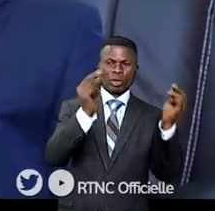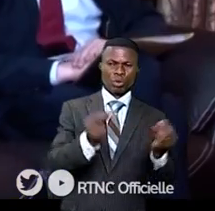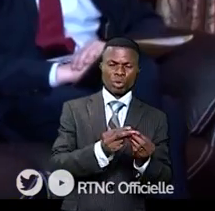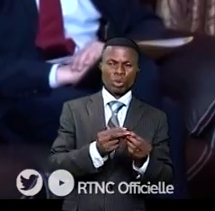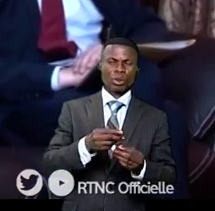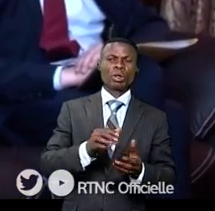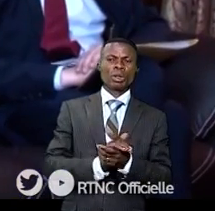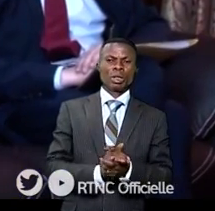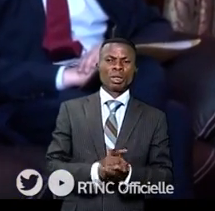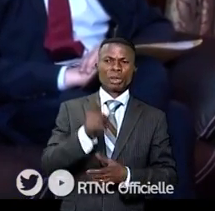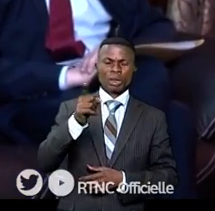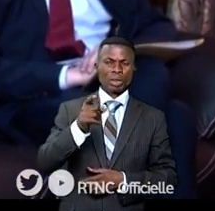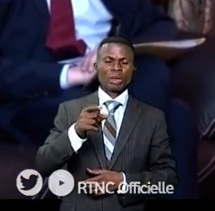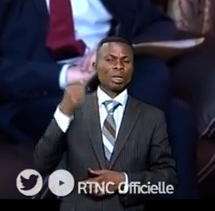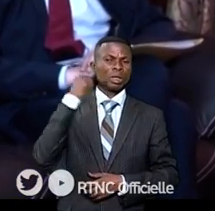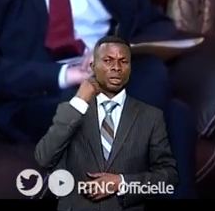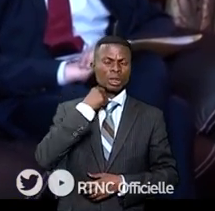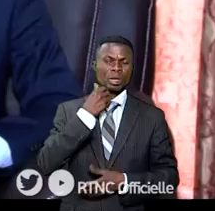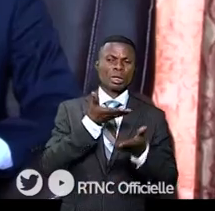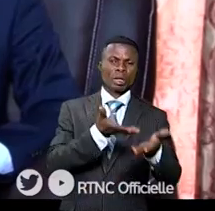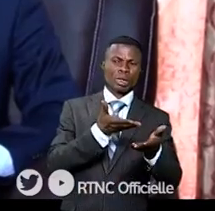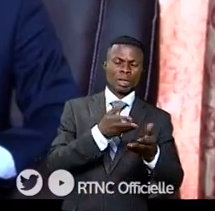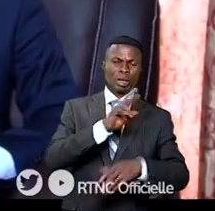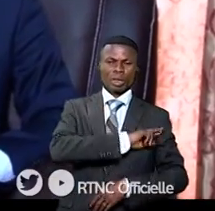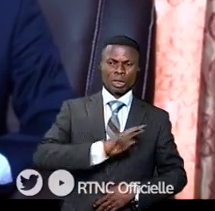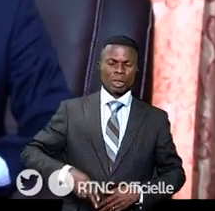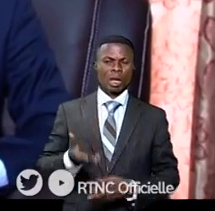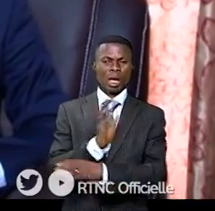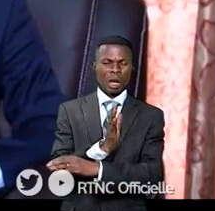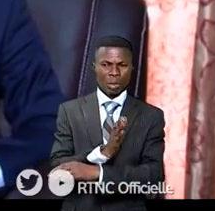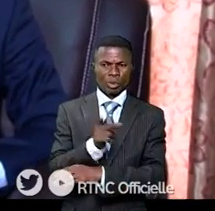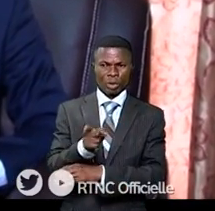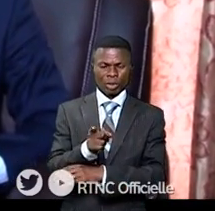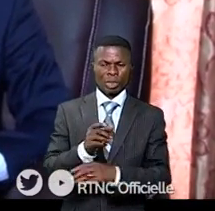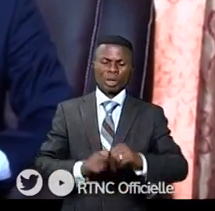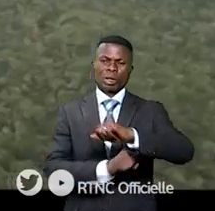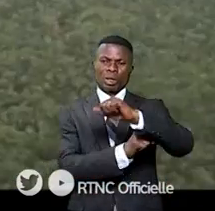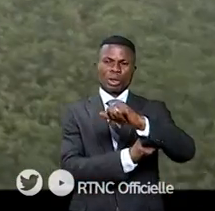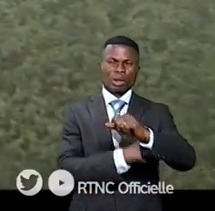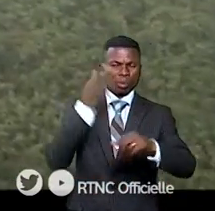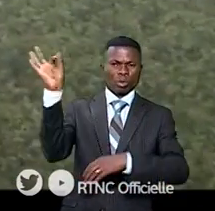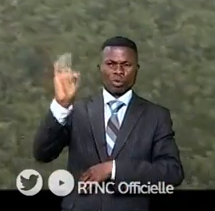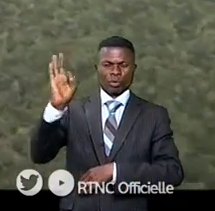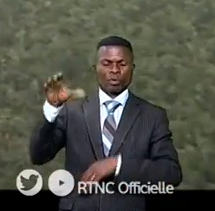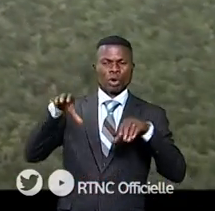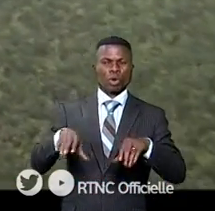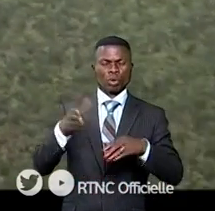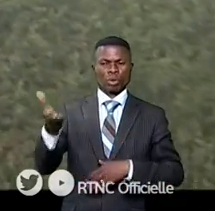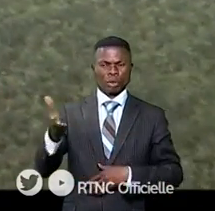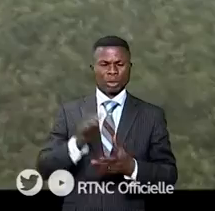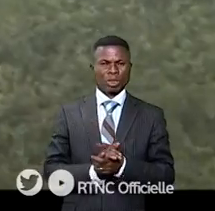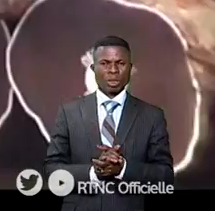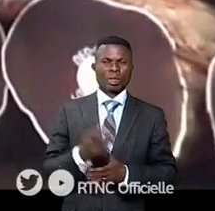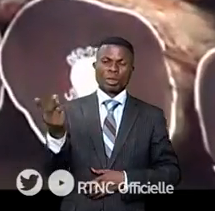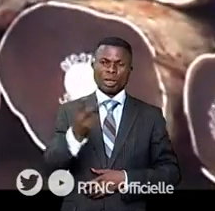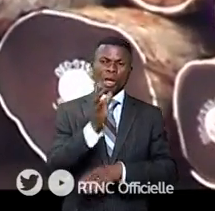le docteur Christian Ruck, facilitateur de la République fédérale d'Allemagne, partenariat pour les forêts du bassin du Congo. Cet